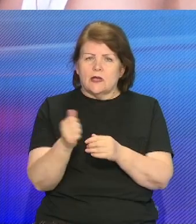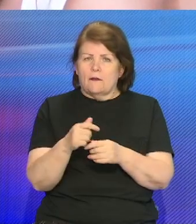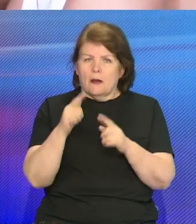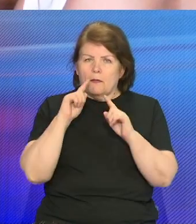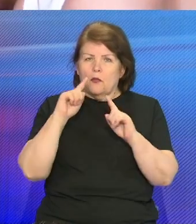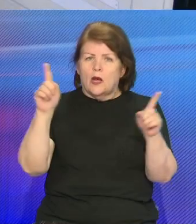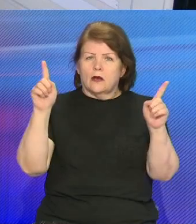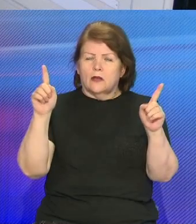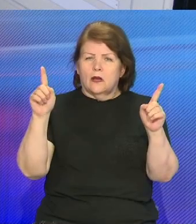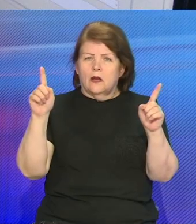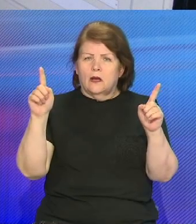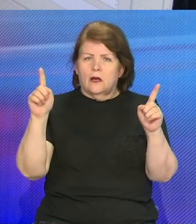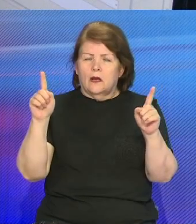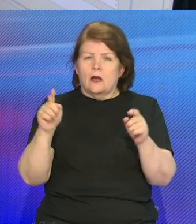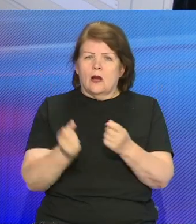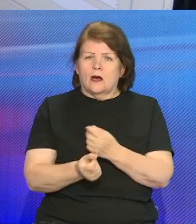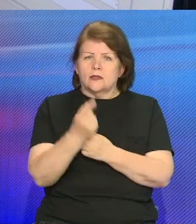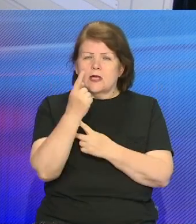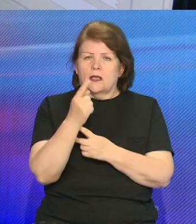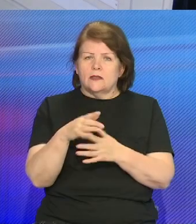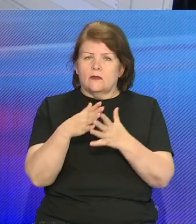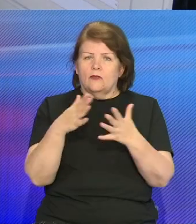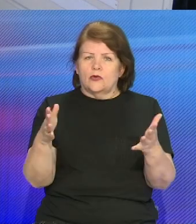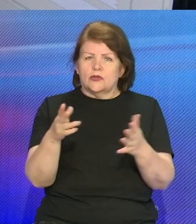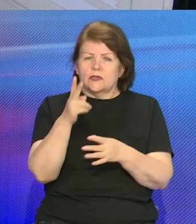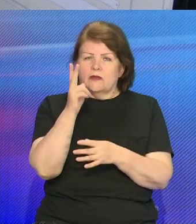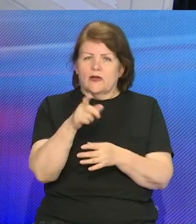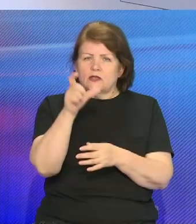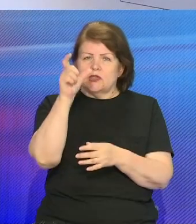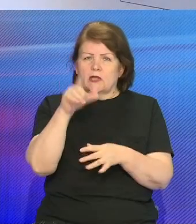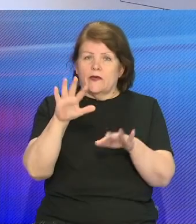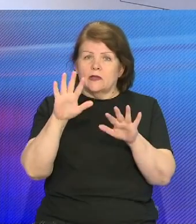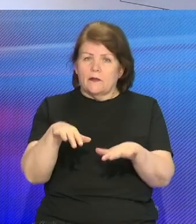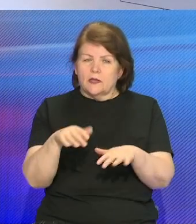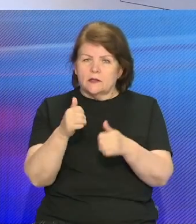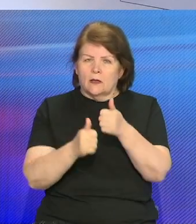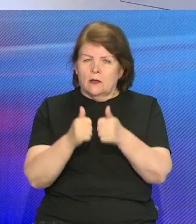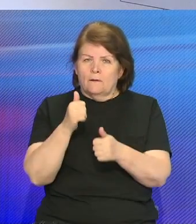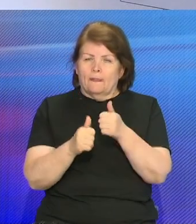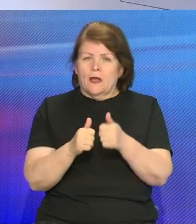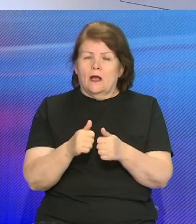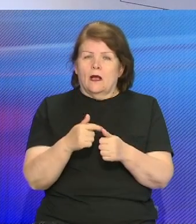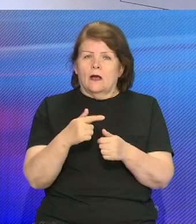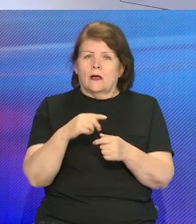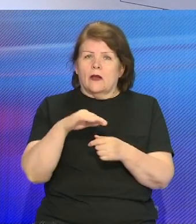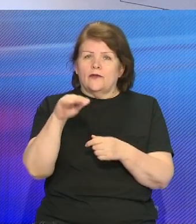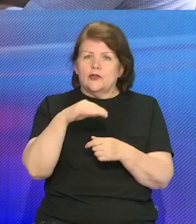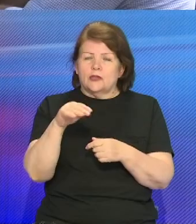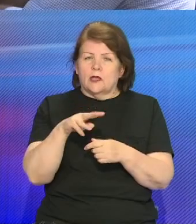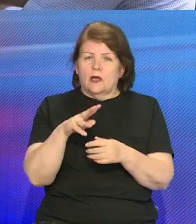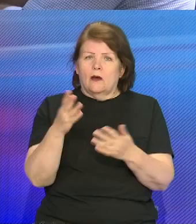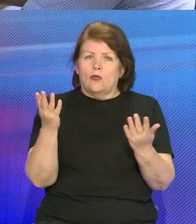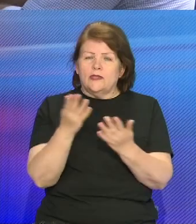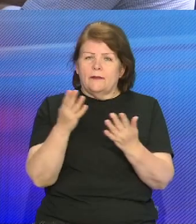больше за 20 человек на место – графичный и мультимедийный дизайн. Лингвистичное забеспечение межкультурных коммуникаций,